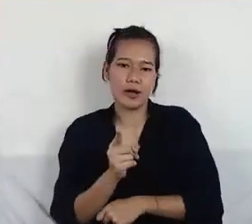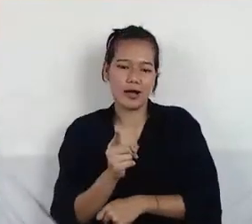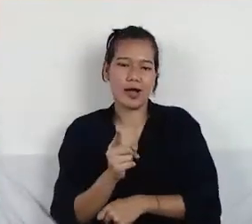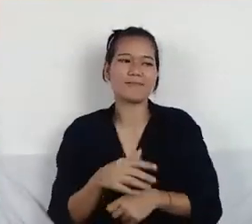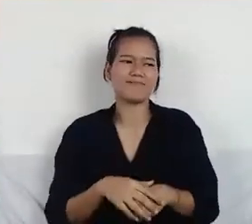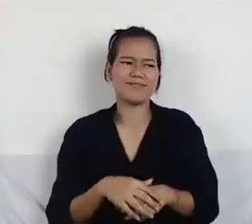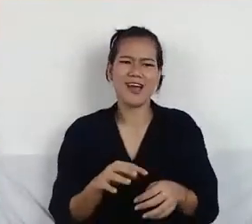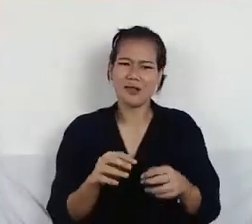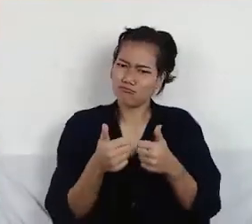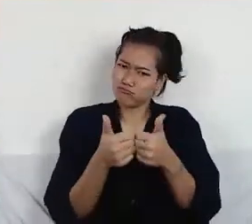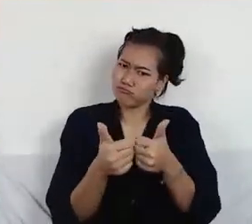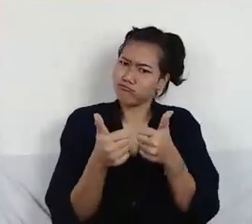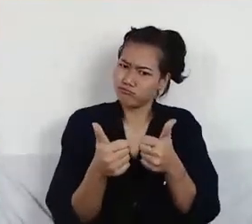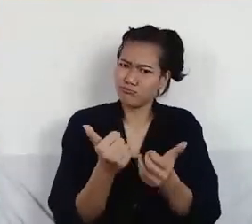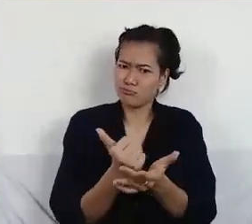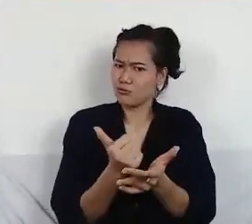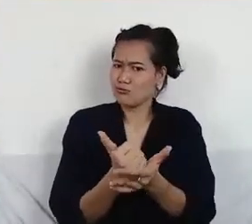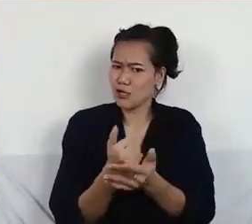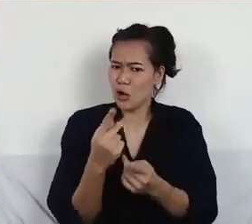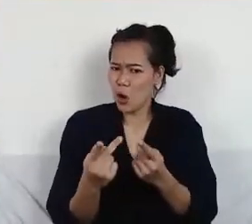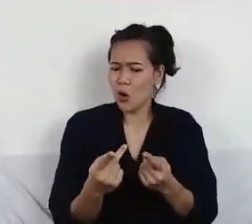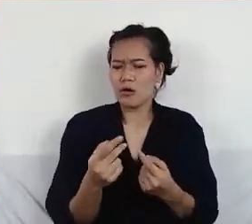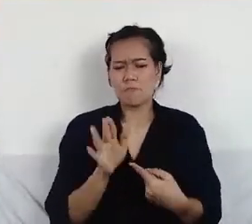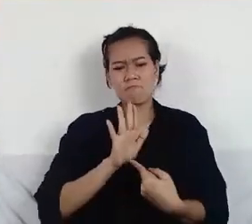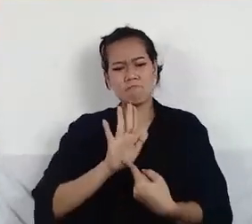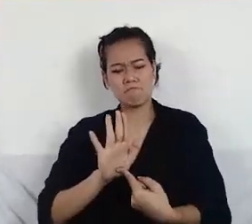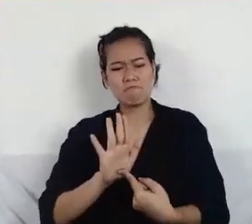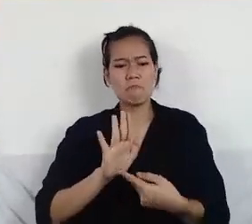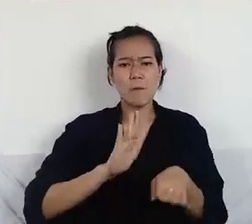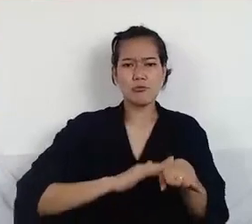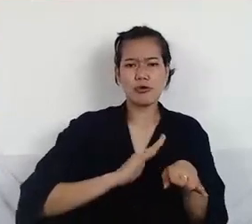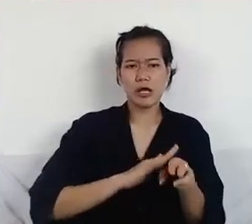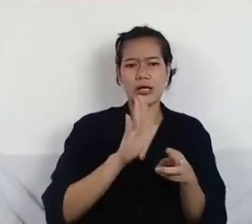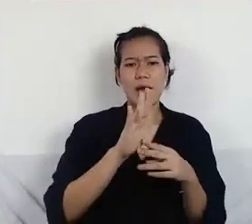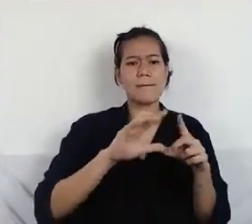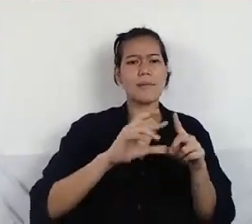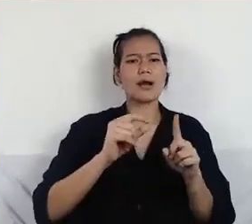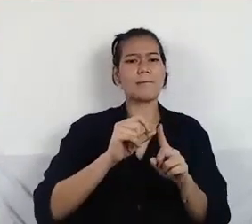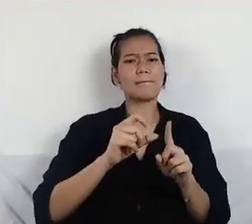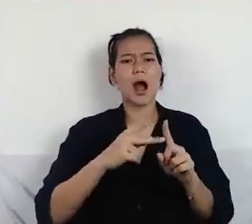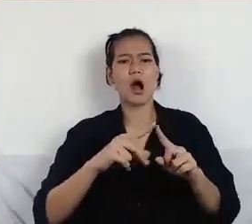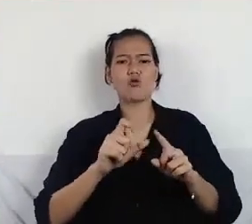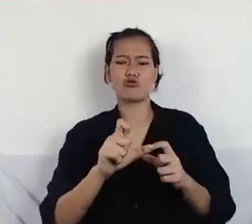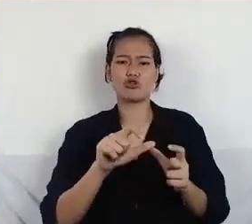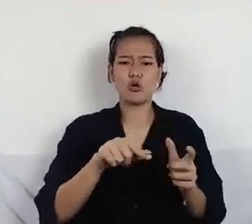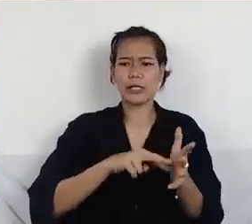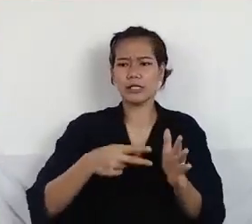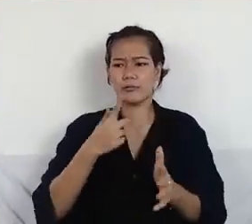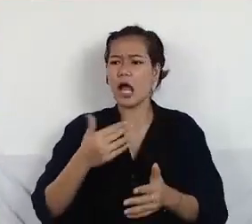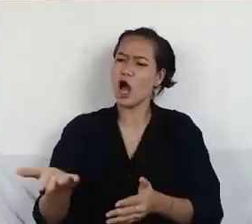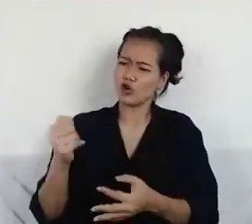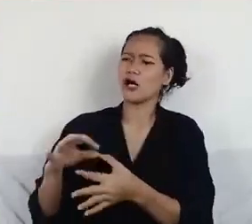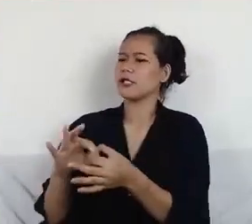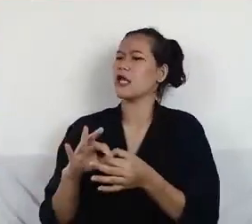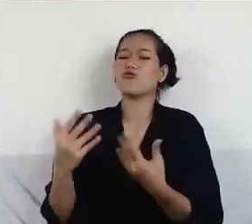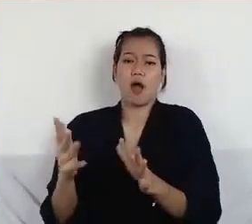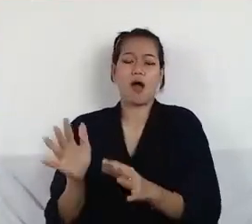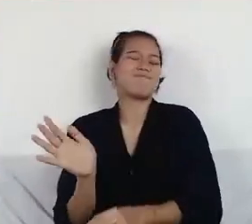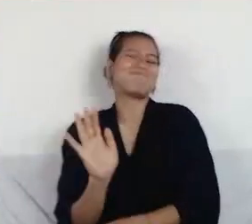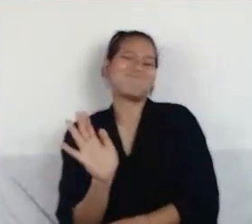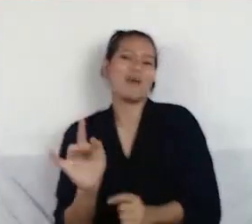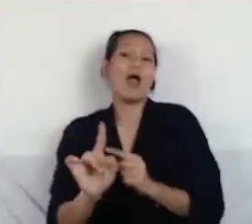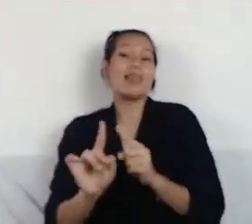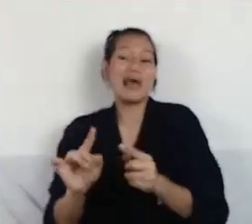Jadi indah sekali sebetulnya ketika berbicara tentang budaya Mapalus, bukan cuma sekedar yuk kerja bakti. Bukan. Tetapi